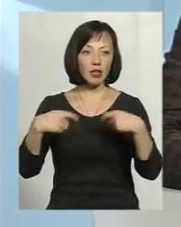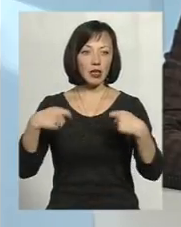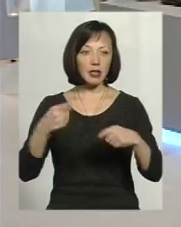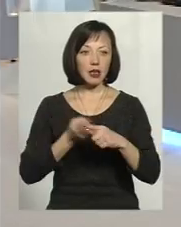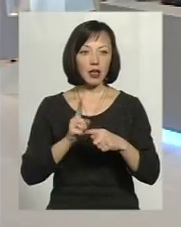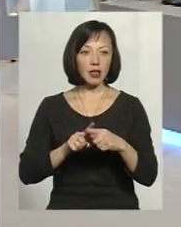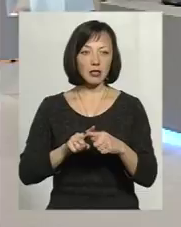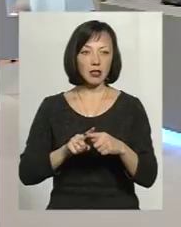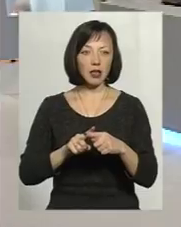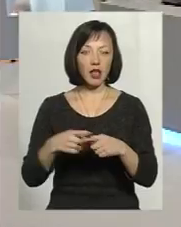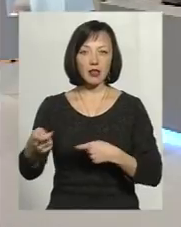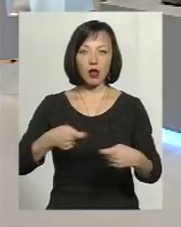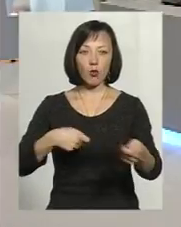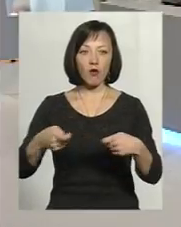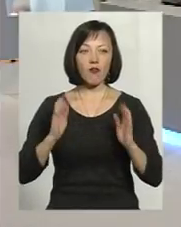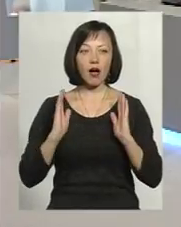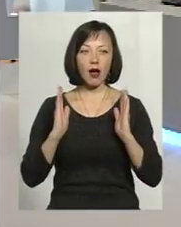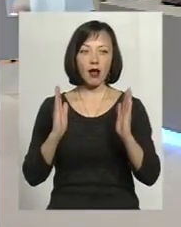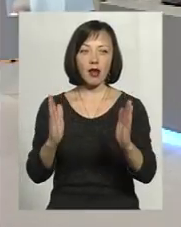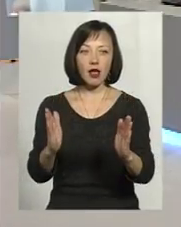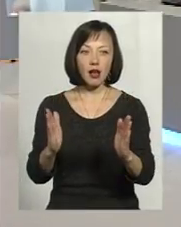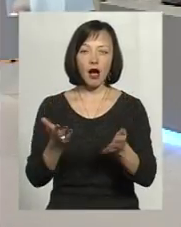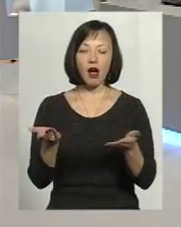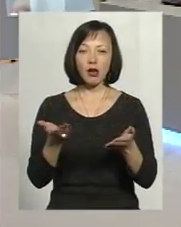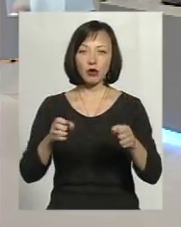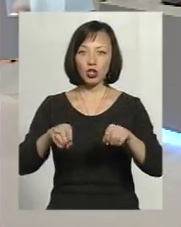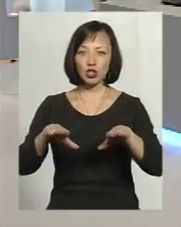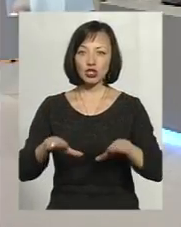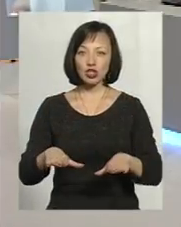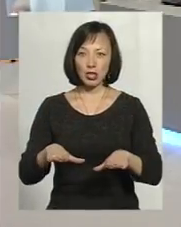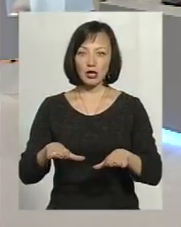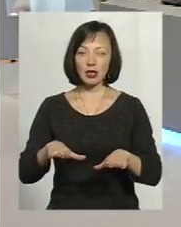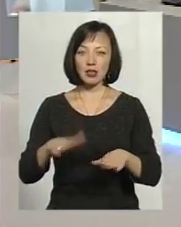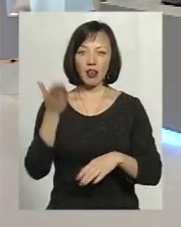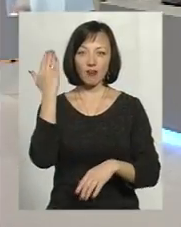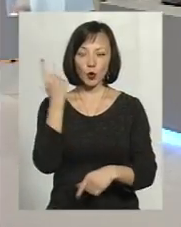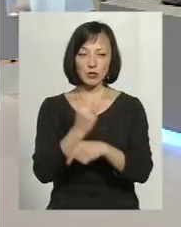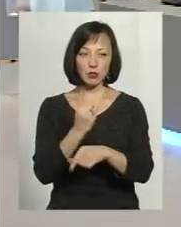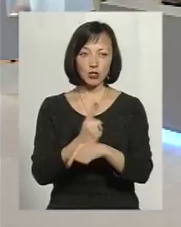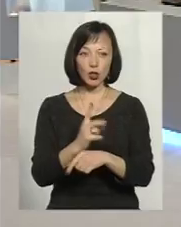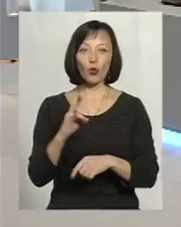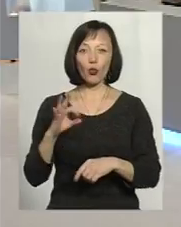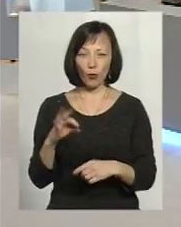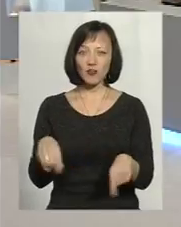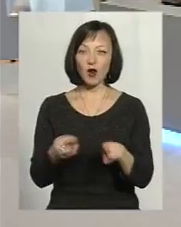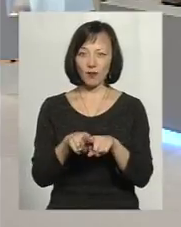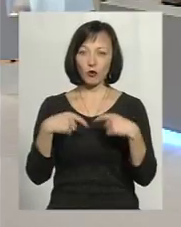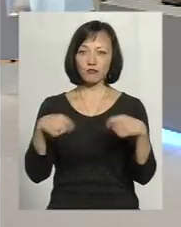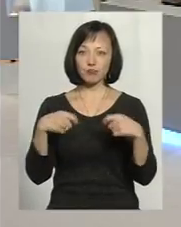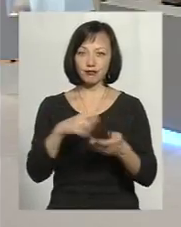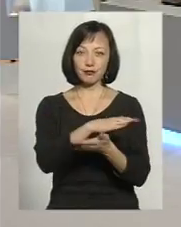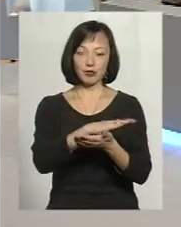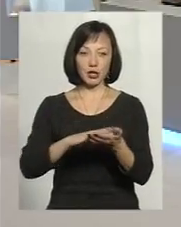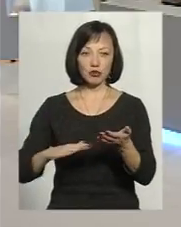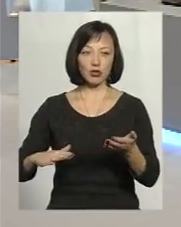так называемая торговая аллейка, которая решением сессии Медкрады давно запрещена, но тем не менее там